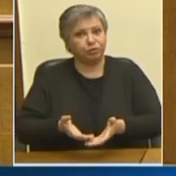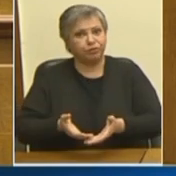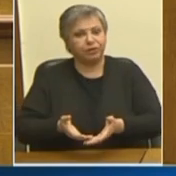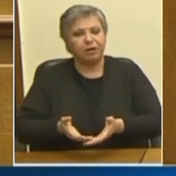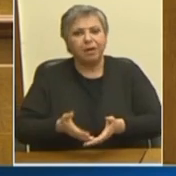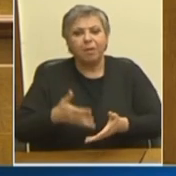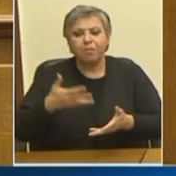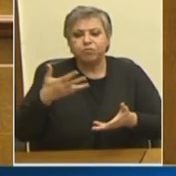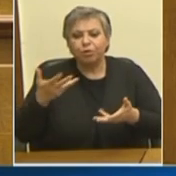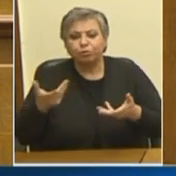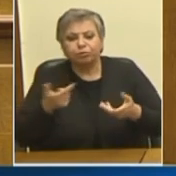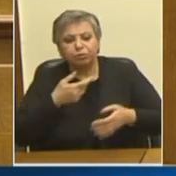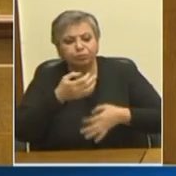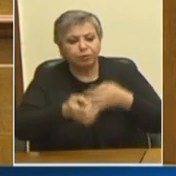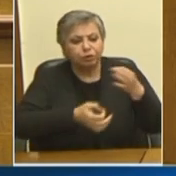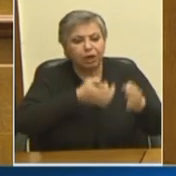καθοδηγούν τον κύριο Τσίπρα.